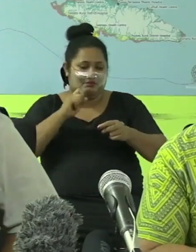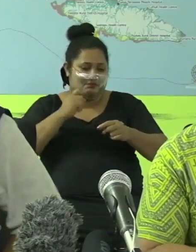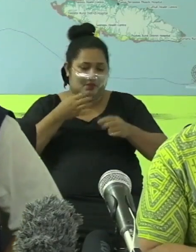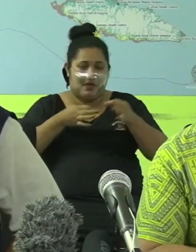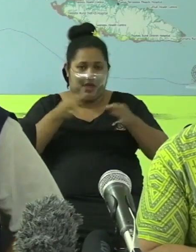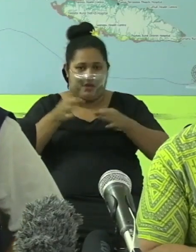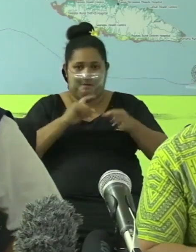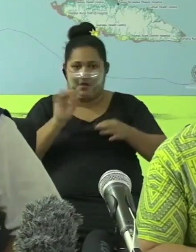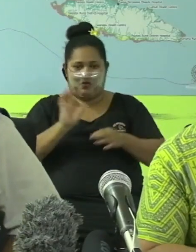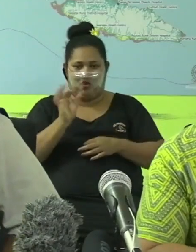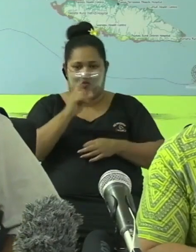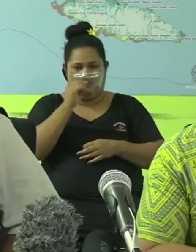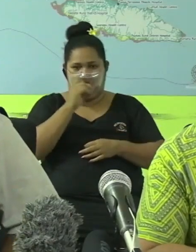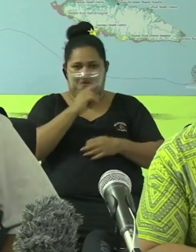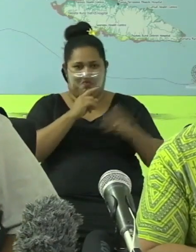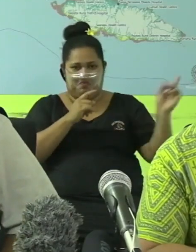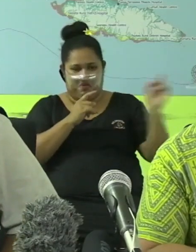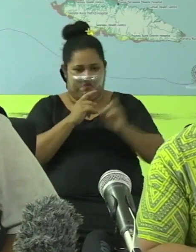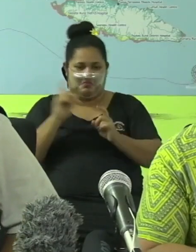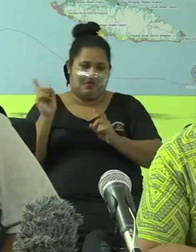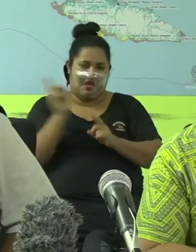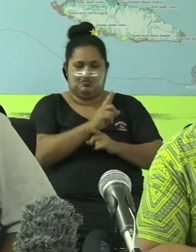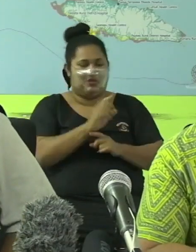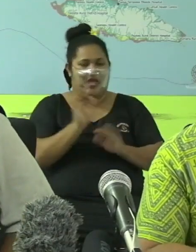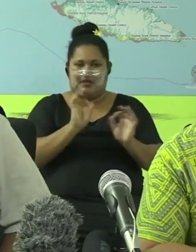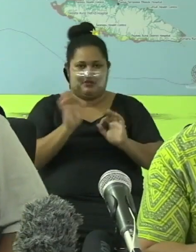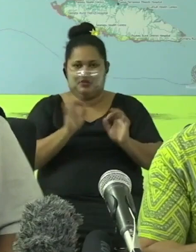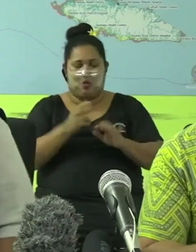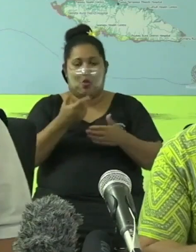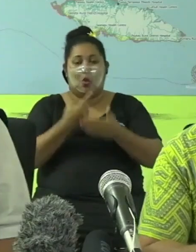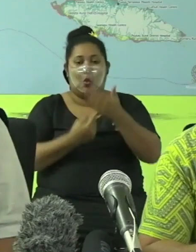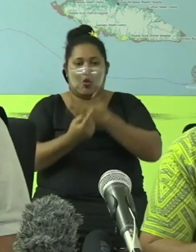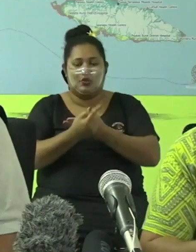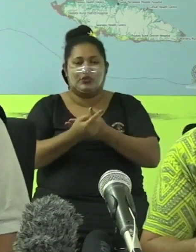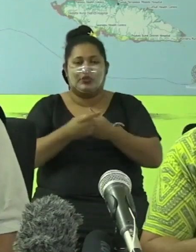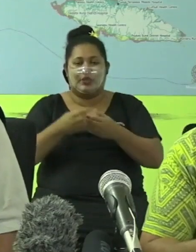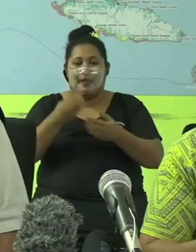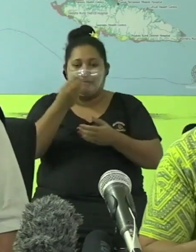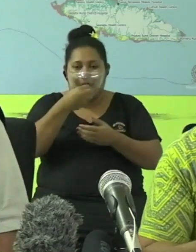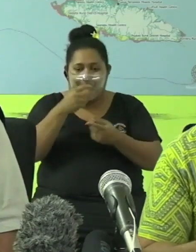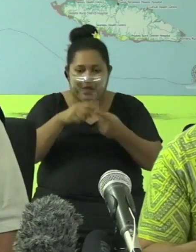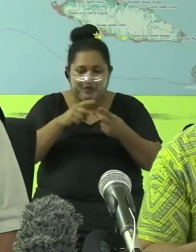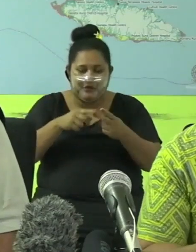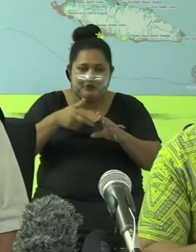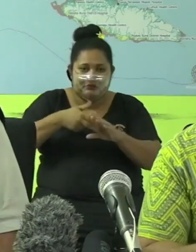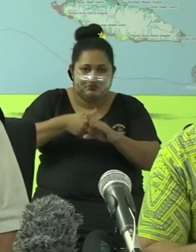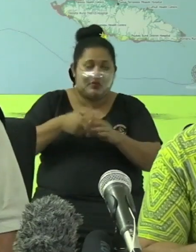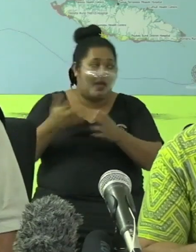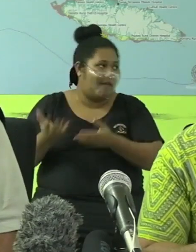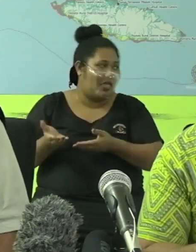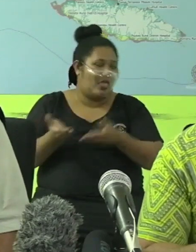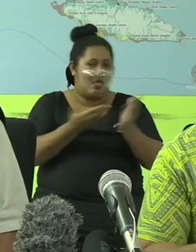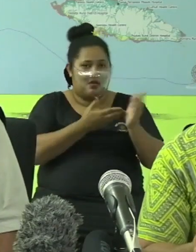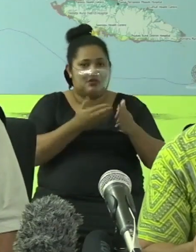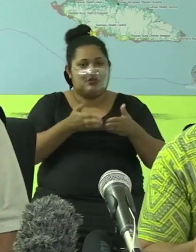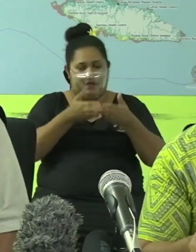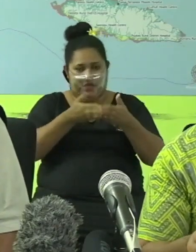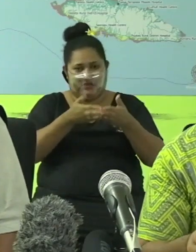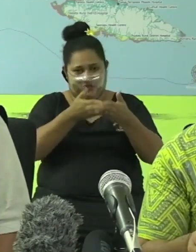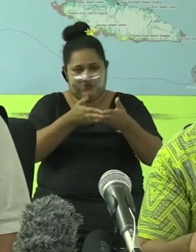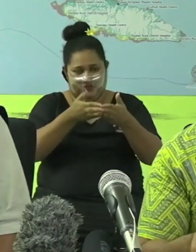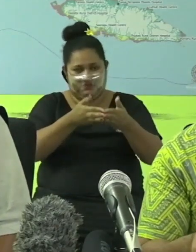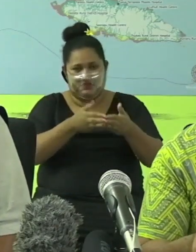ni pasese feo ai mo le fa'amaninoga o le tatou tulaga lea ia e fa'apena